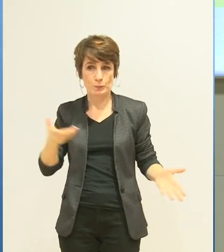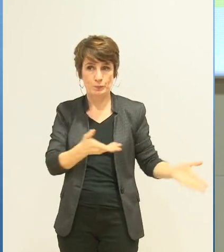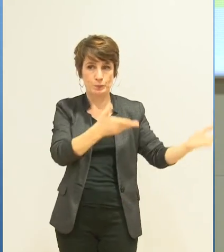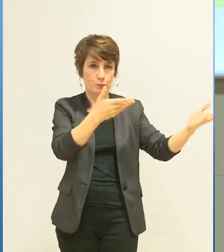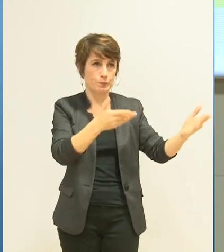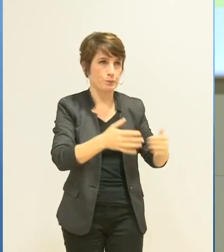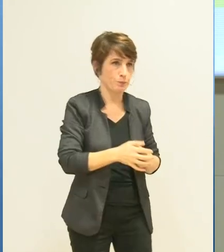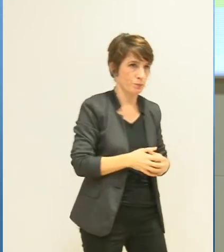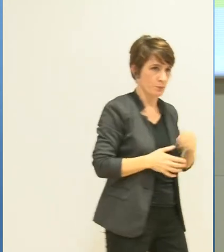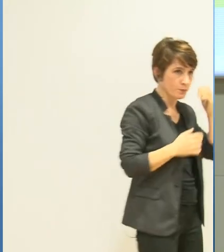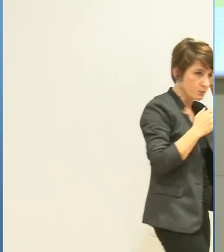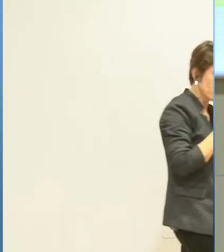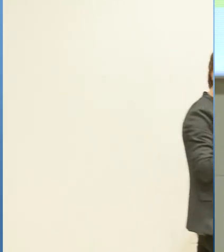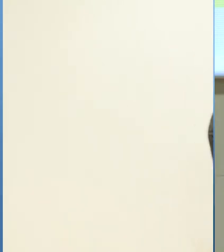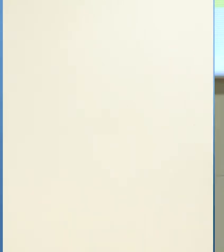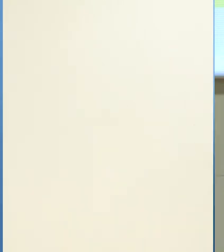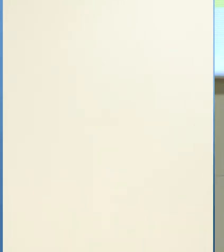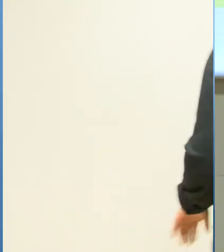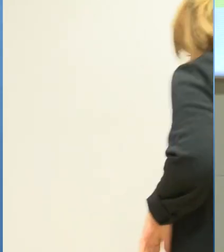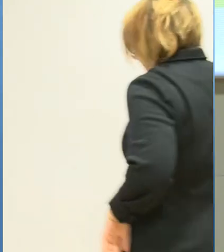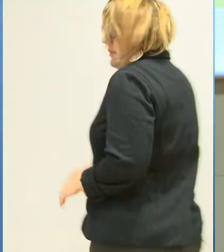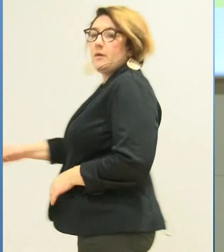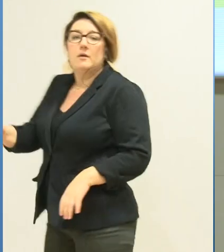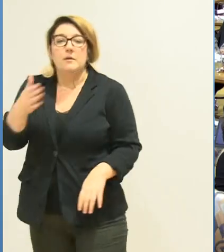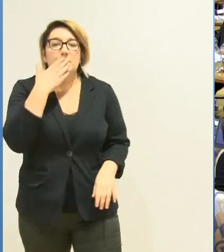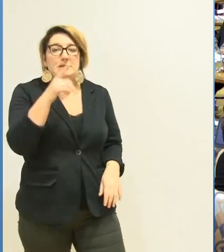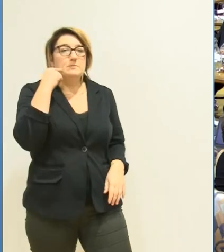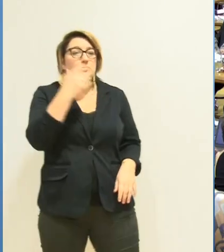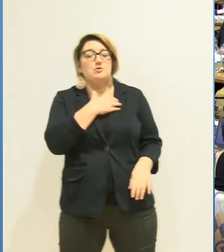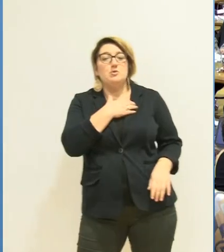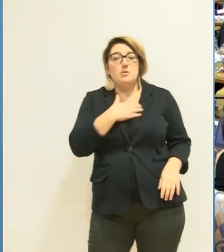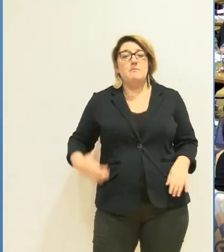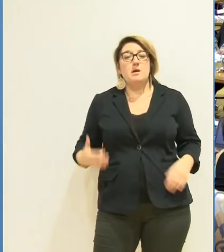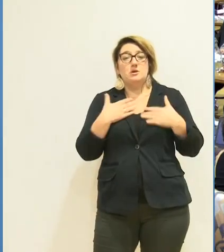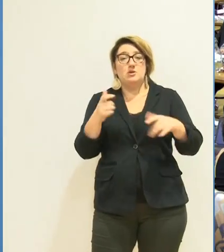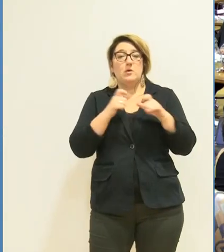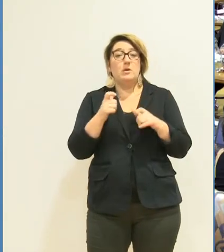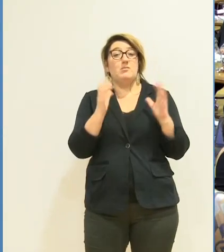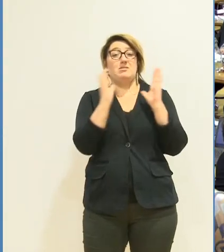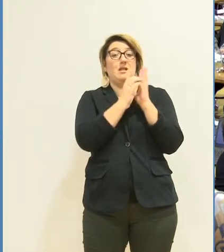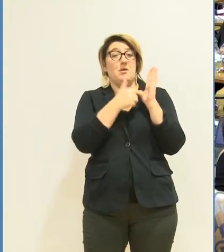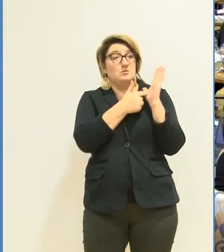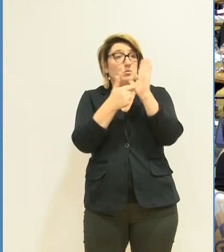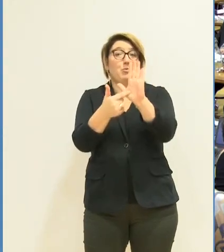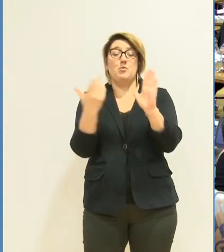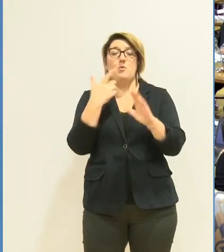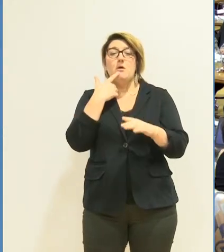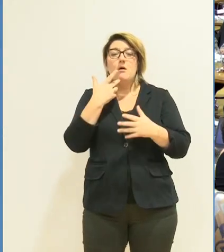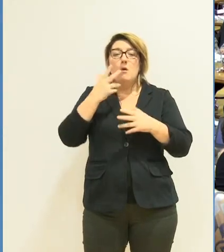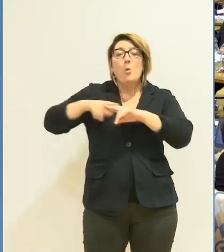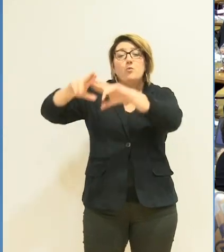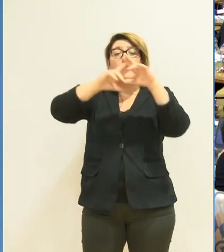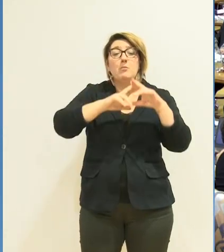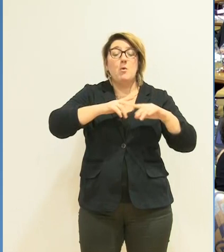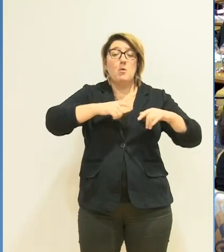merci monsieur le maire mes chers collègues par cette délibération notre municipalité expose une conception du renouvellement urbain dans les quartiers